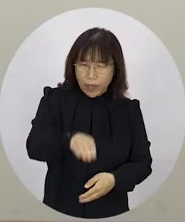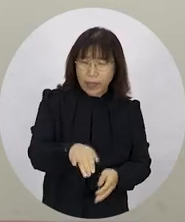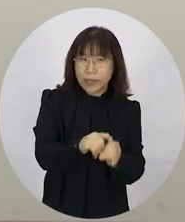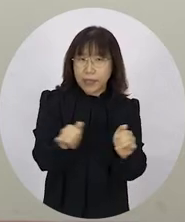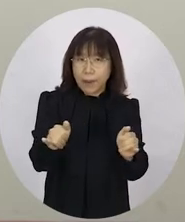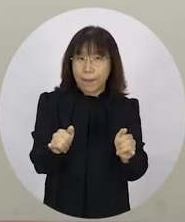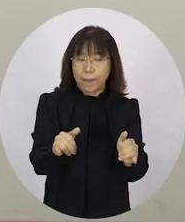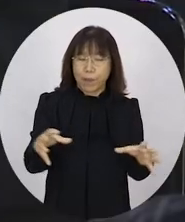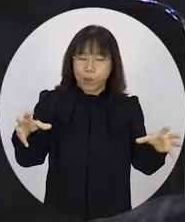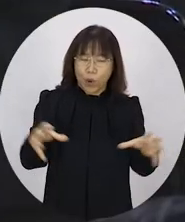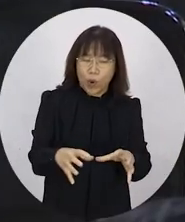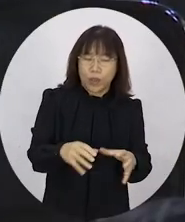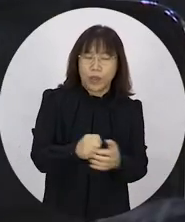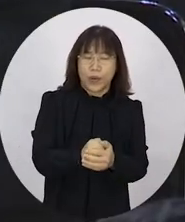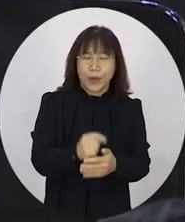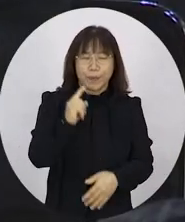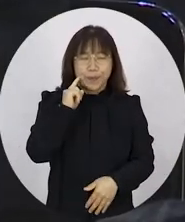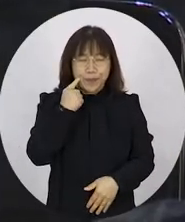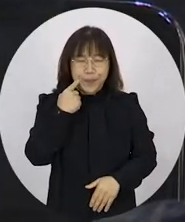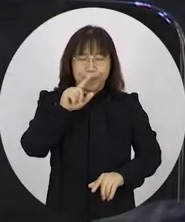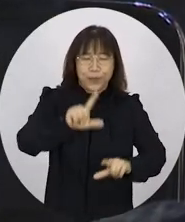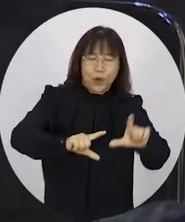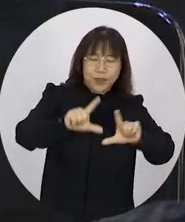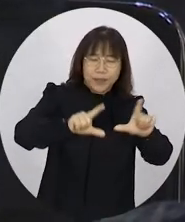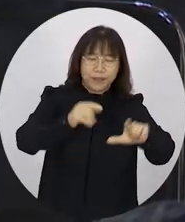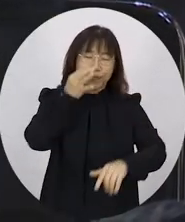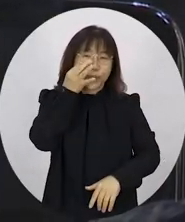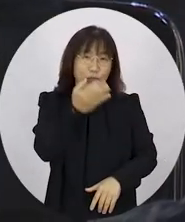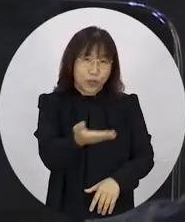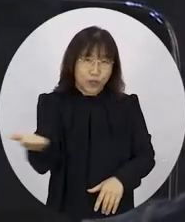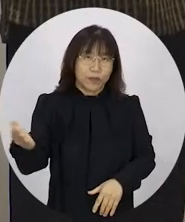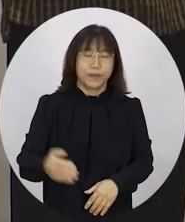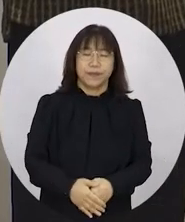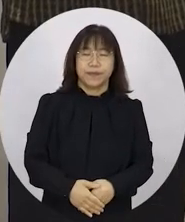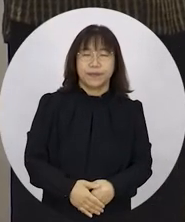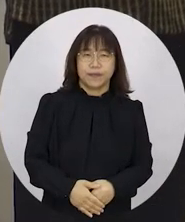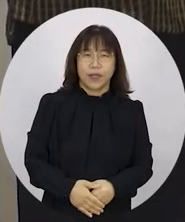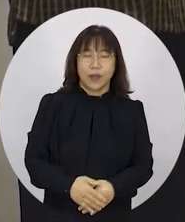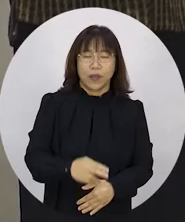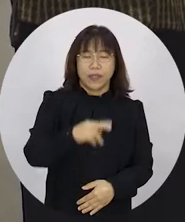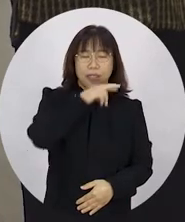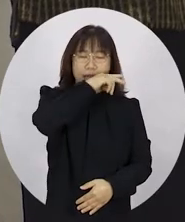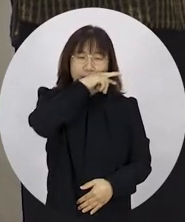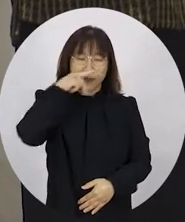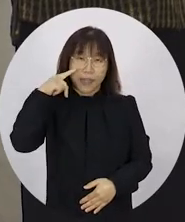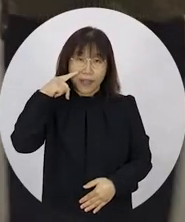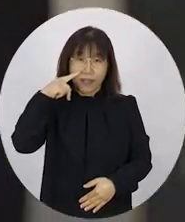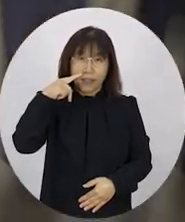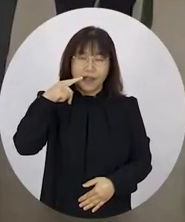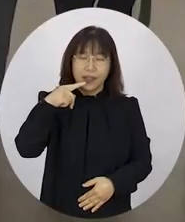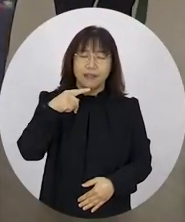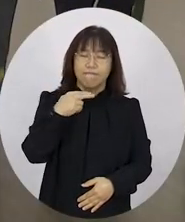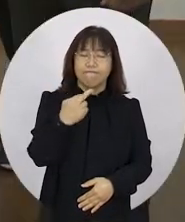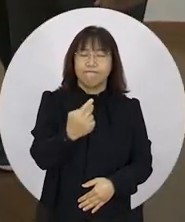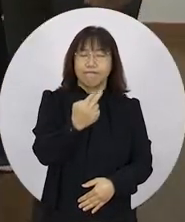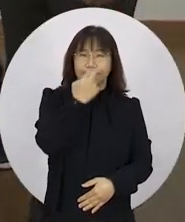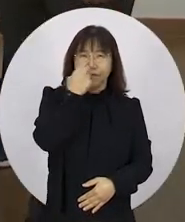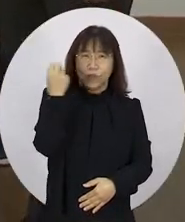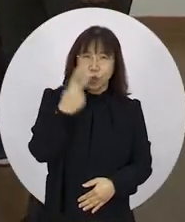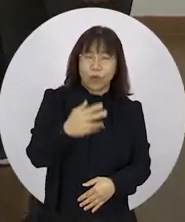동호인들이 1년간 갈고 닦은 서예 솜씨를 뽐내는 자리로 마련됐습니다. 특히 향긋한 묵향과